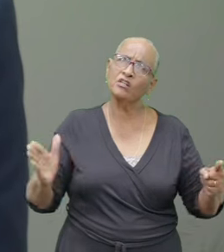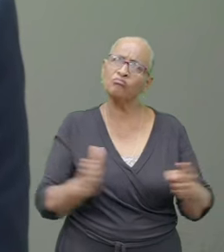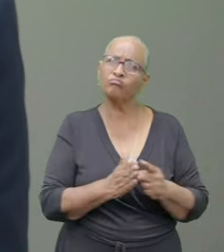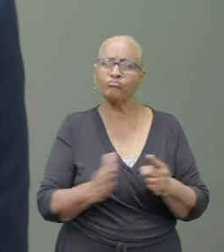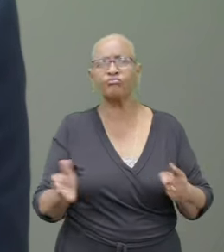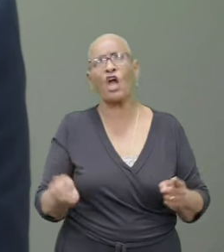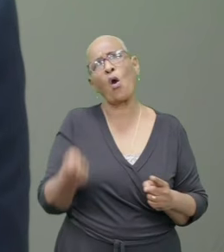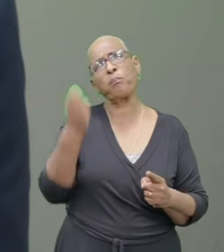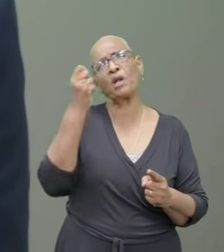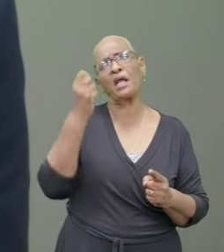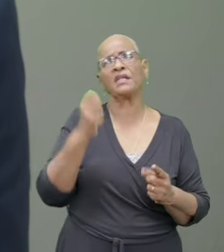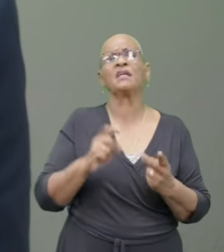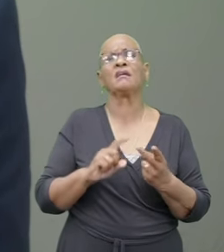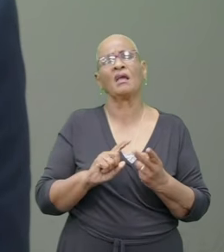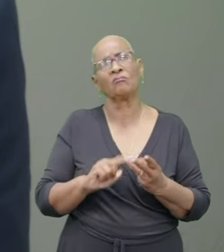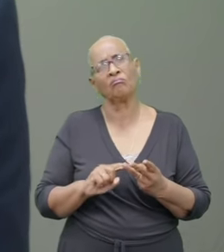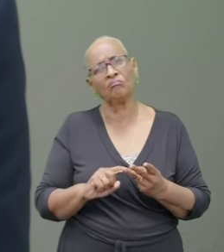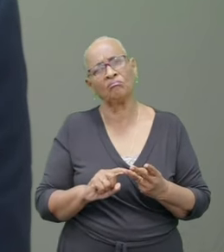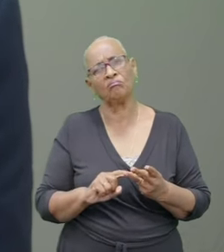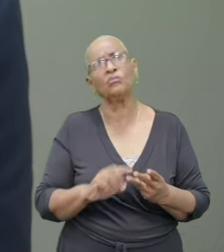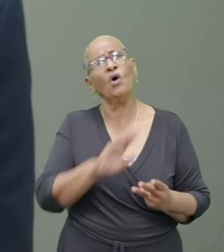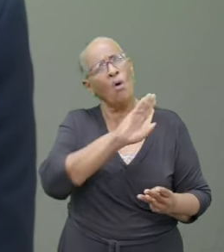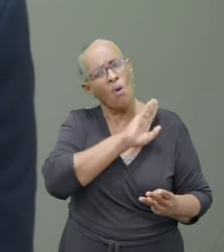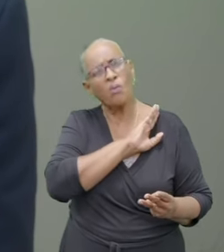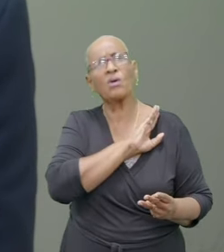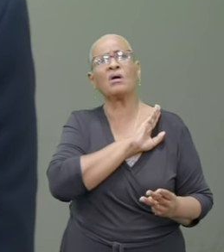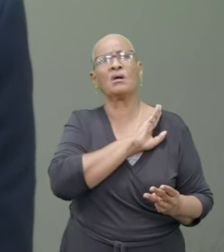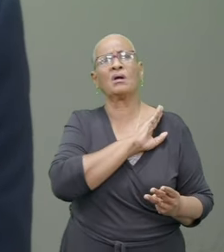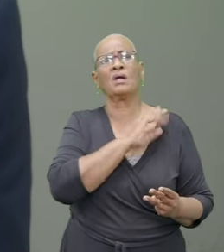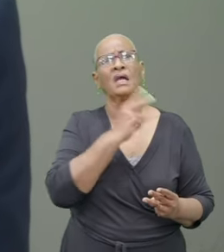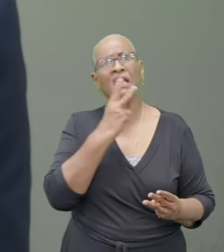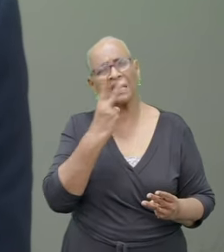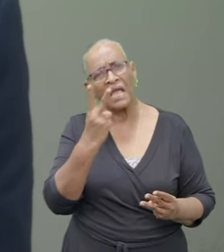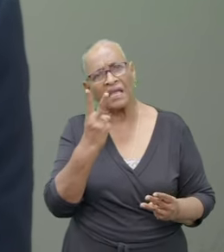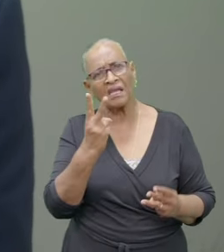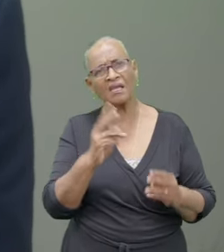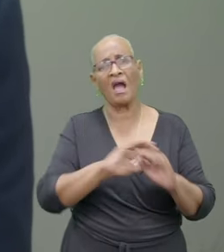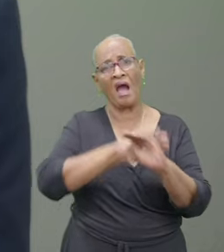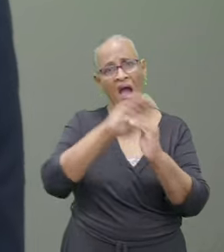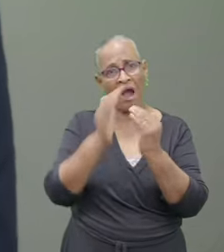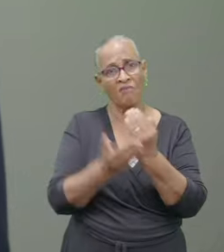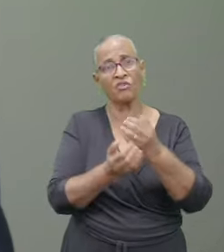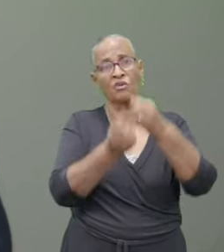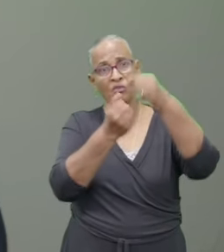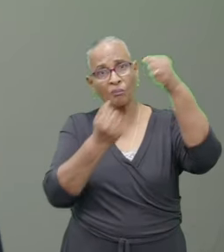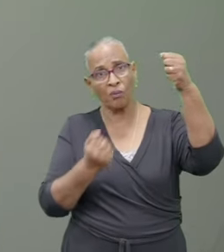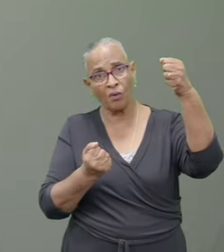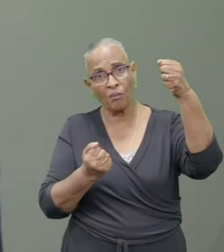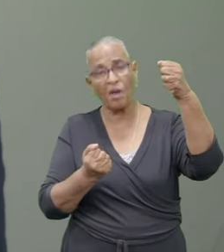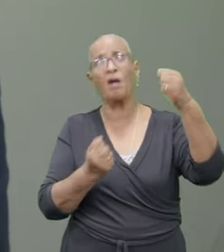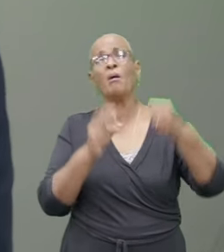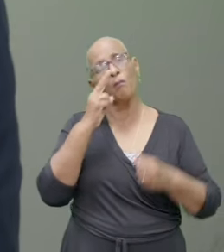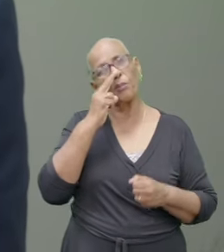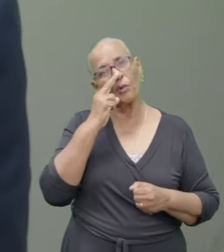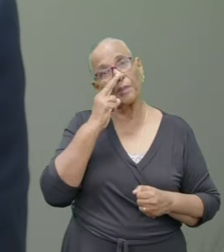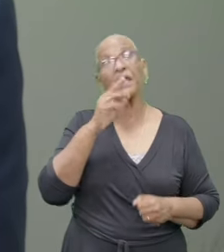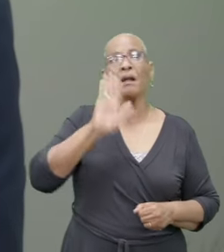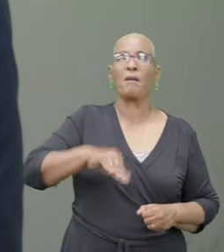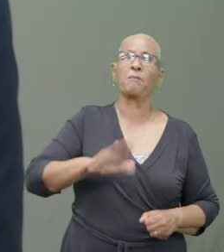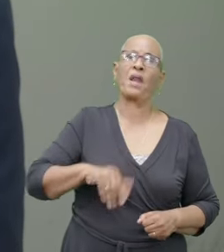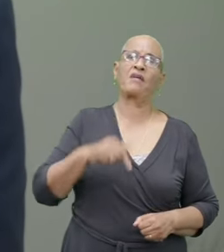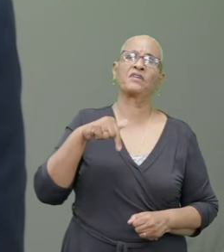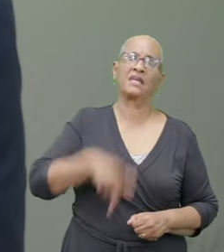opleiden. En uiteraard moet je ook proberen om, wanneer ze afgerond hebben, dat ze ook zoveel mogelijk en zo lang mogelijk blijven in het land.